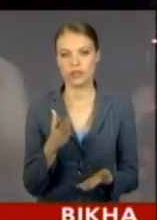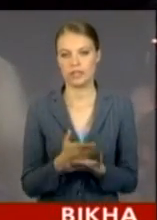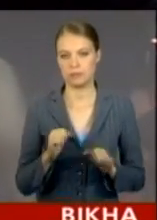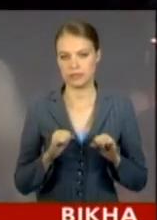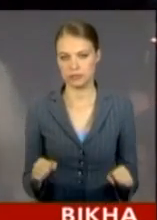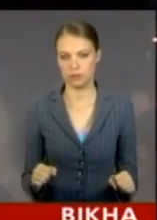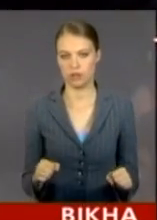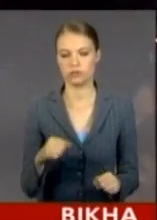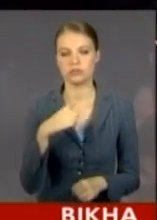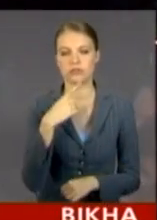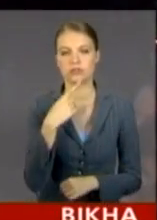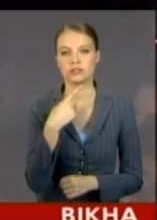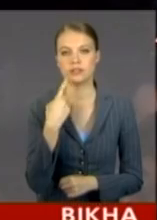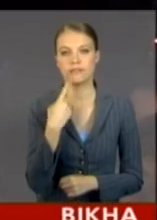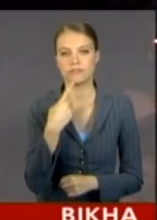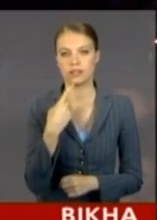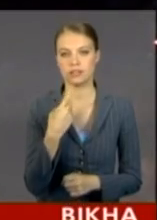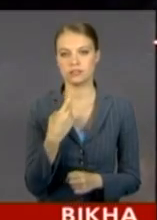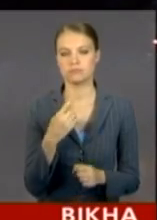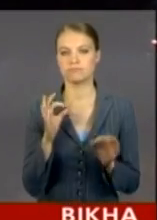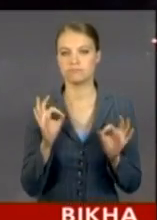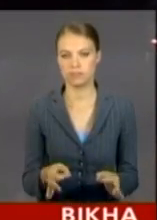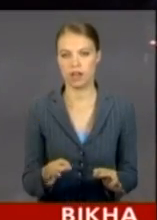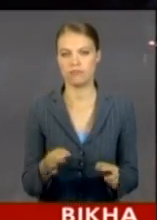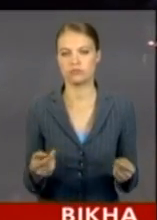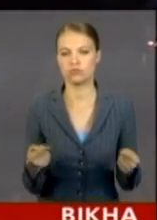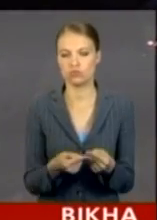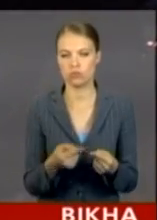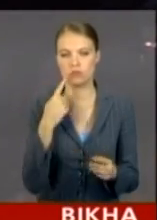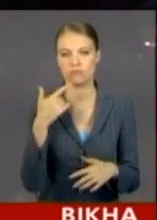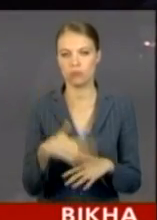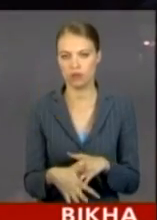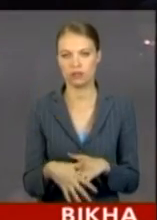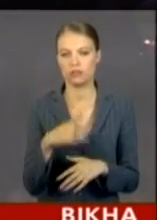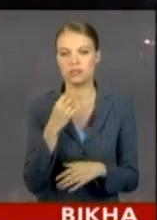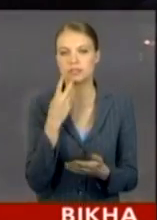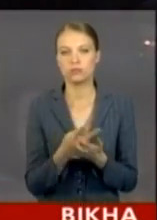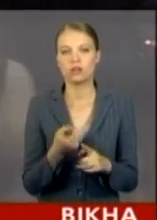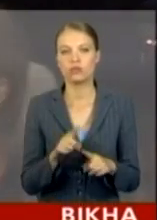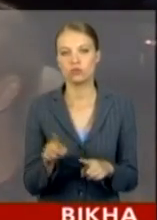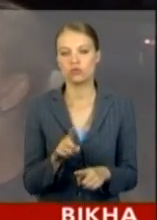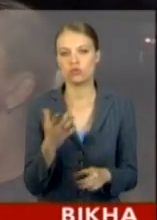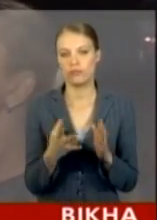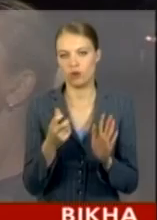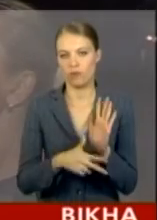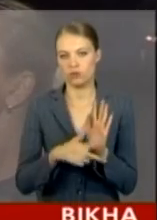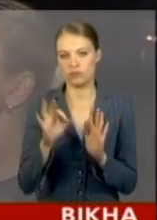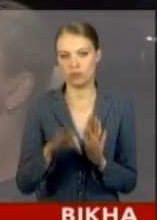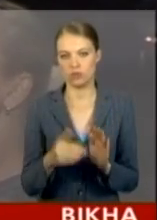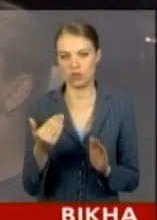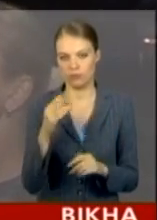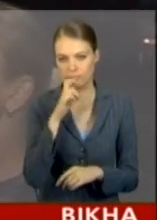смілость говорити речі правильні, чіткі, зрозумілі, несмотря на те, що, мабуть, 80% його